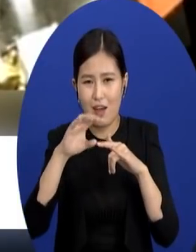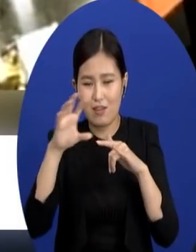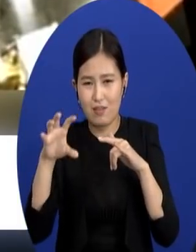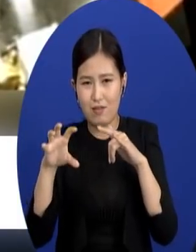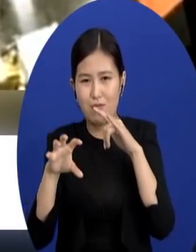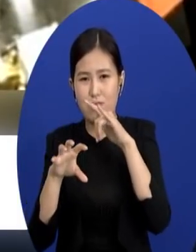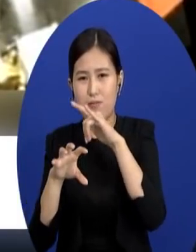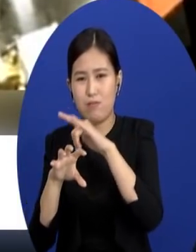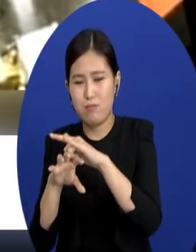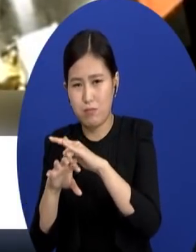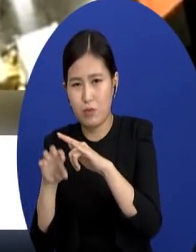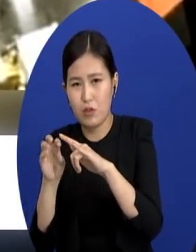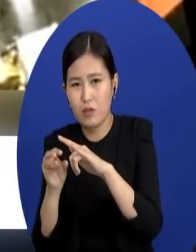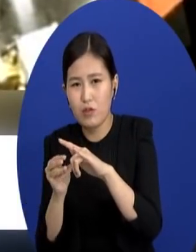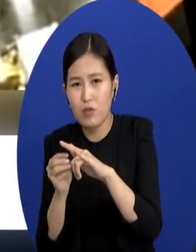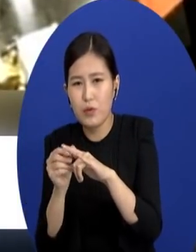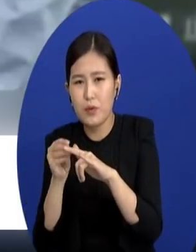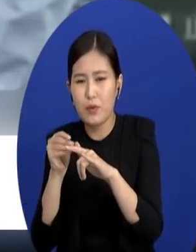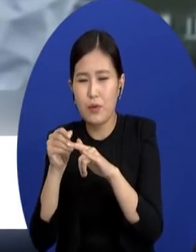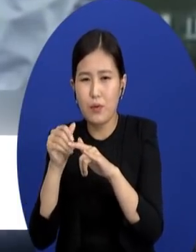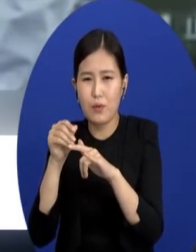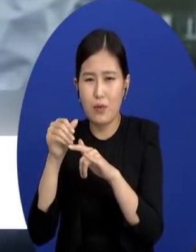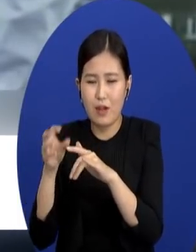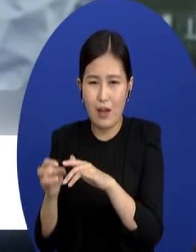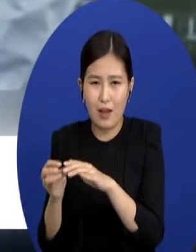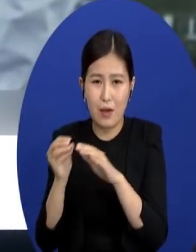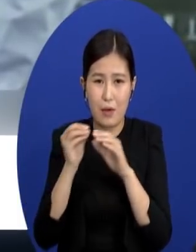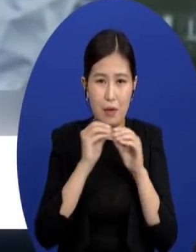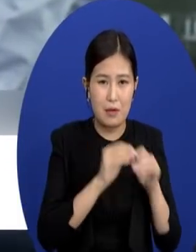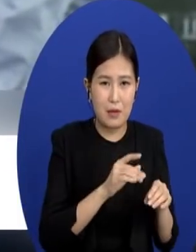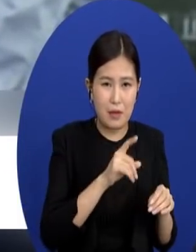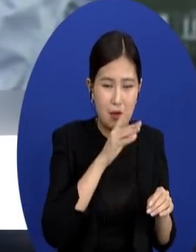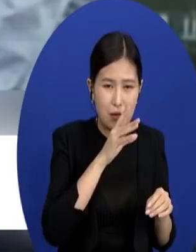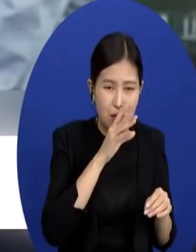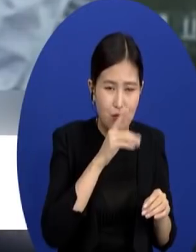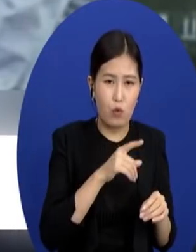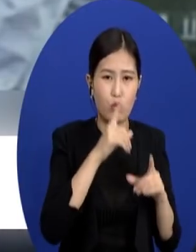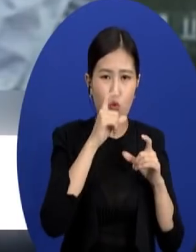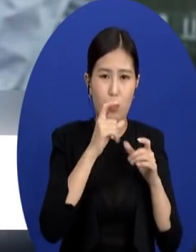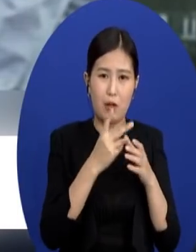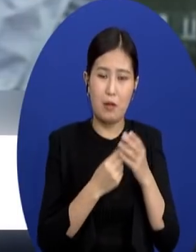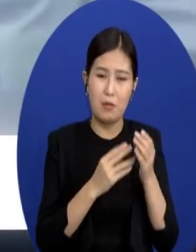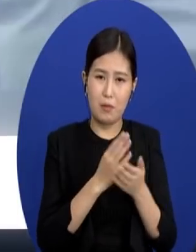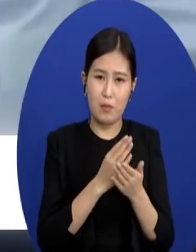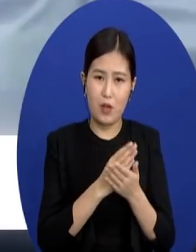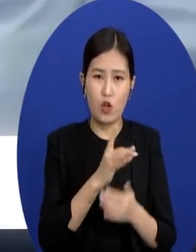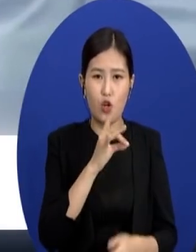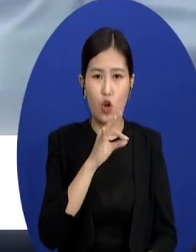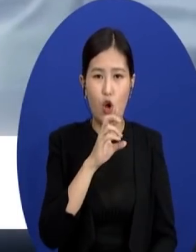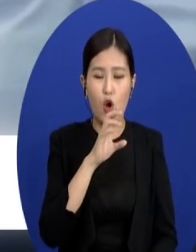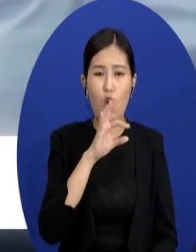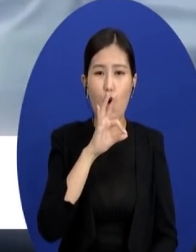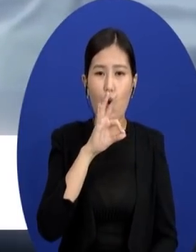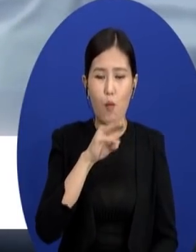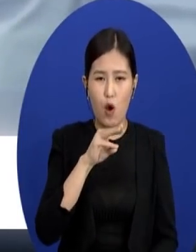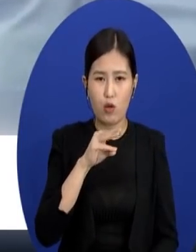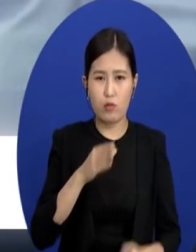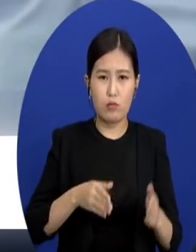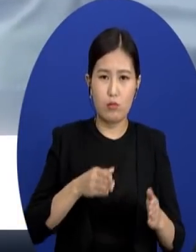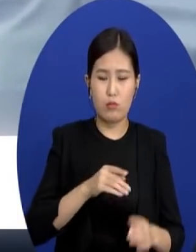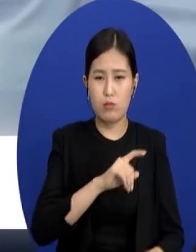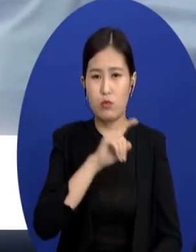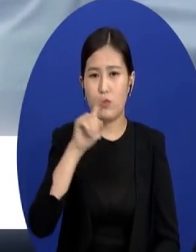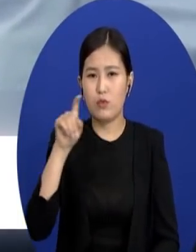рүү буцаахдаа төрийн далбааныхаа зургийг буулгажээ. Уг робот төхөөрөмж сарны гадаргуугаас авсан 2 кг